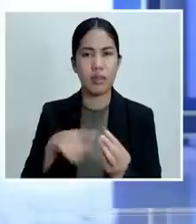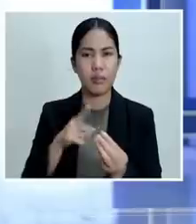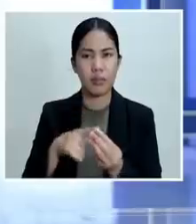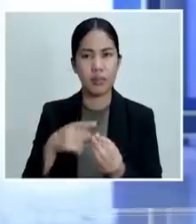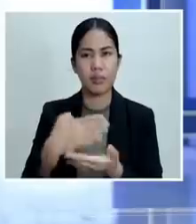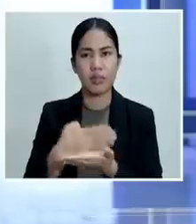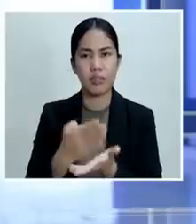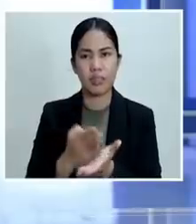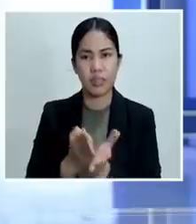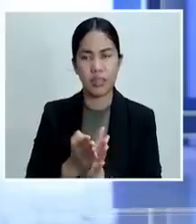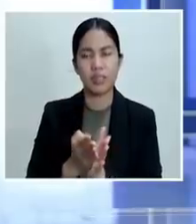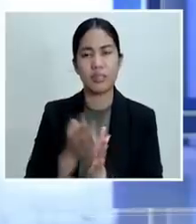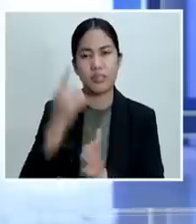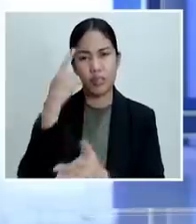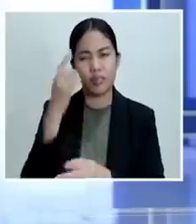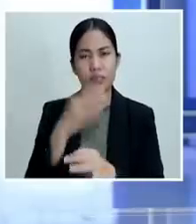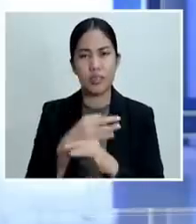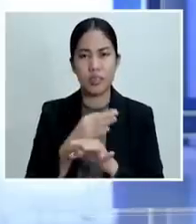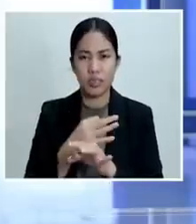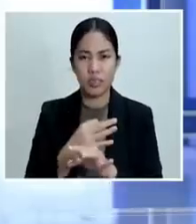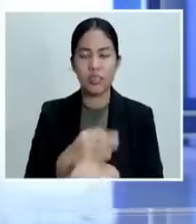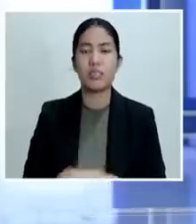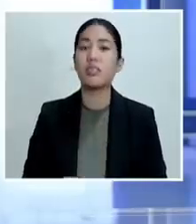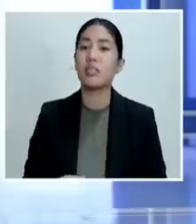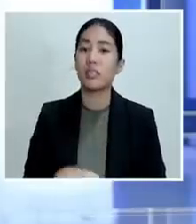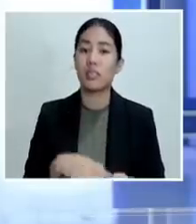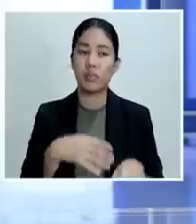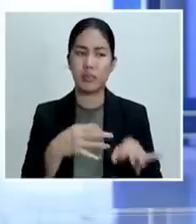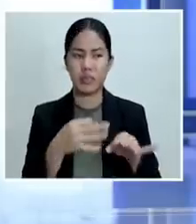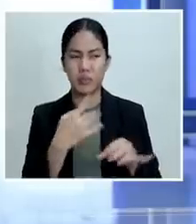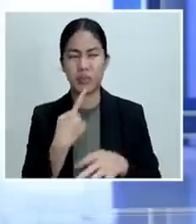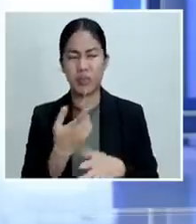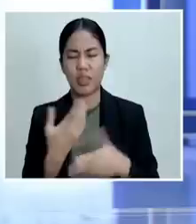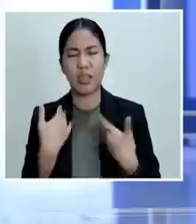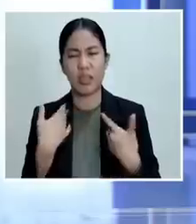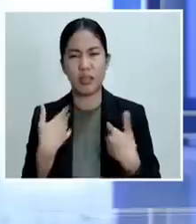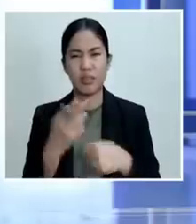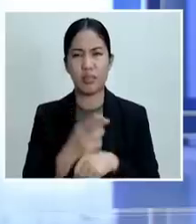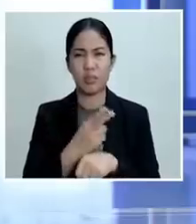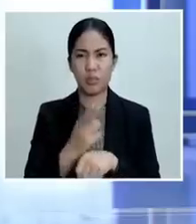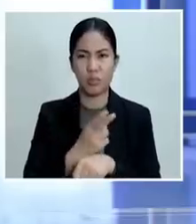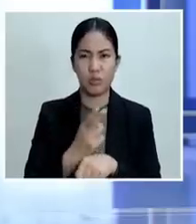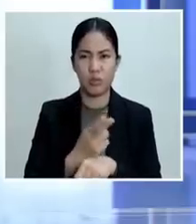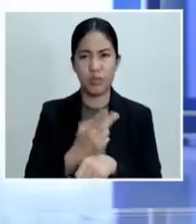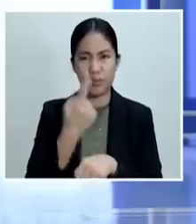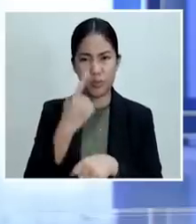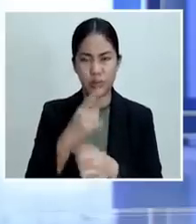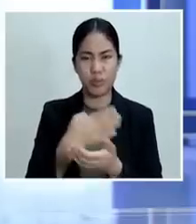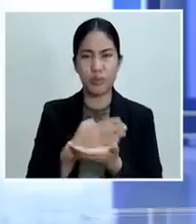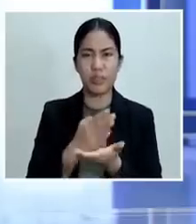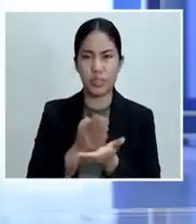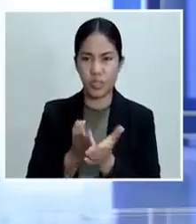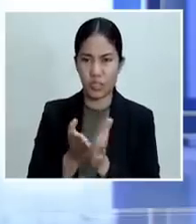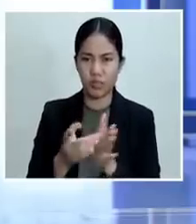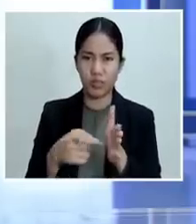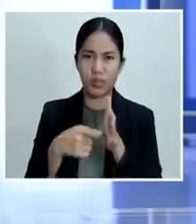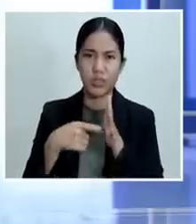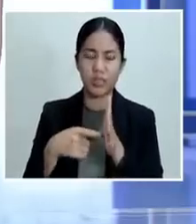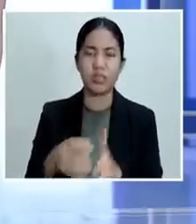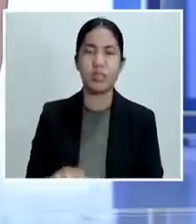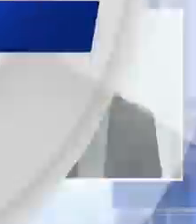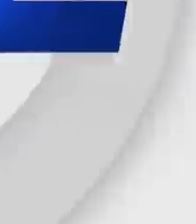ito. Depensa naman ng NIA, may mga paggagamitan naman ang hinihingi nilang budget. Nagpapatrol, Ara